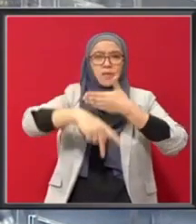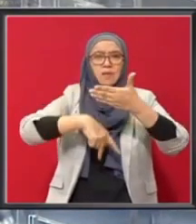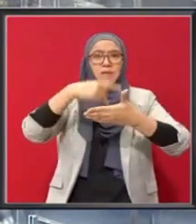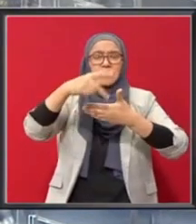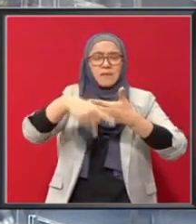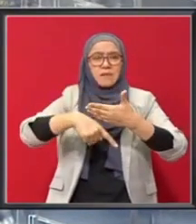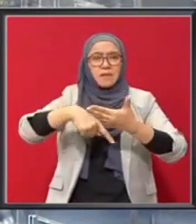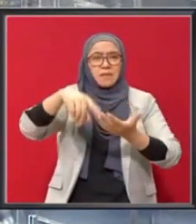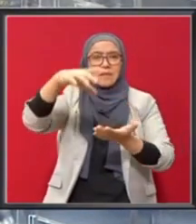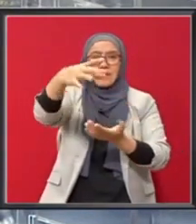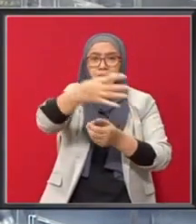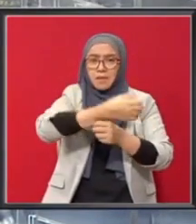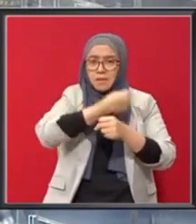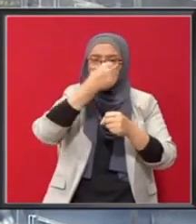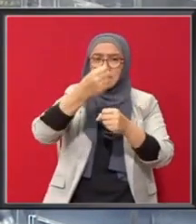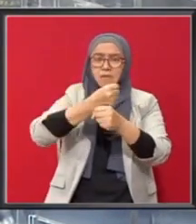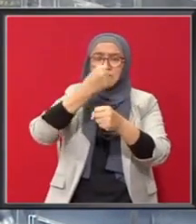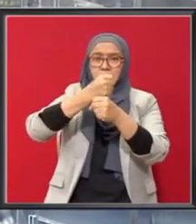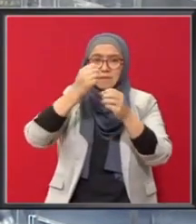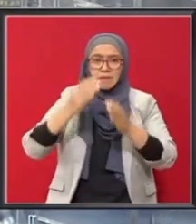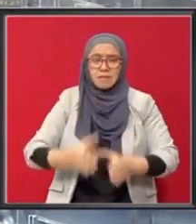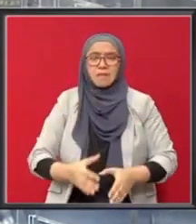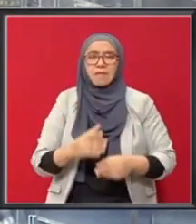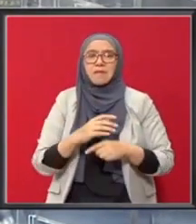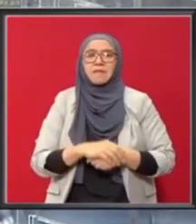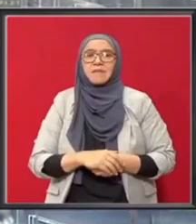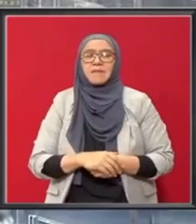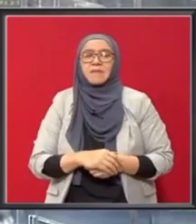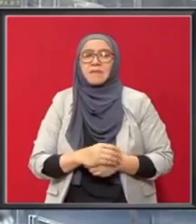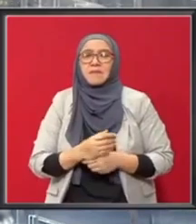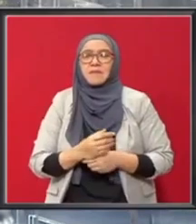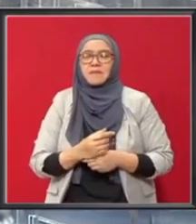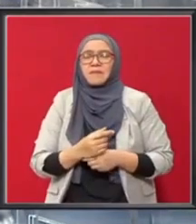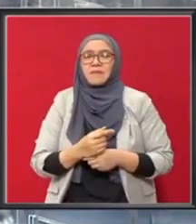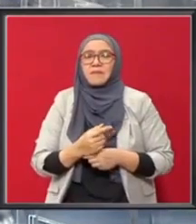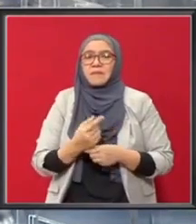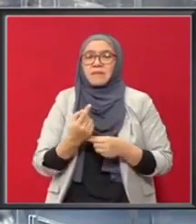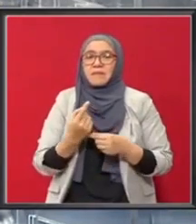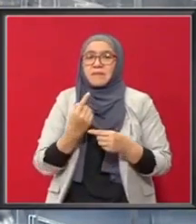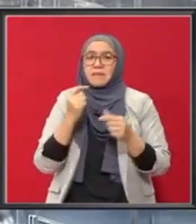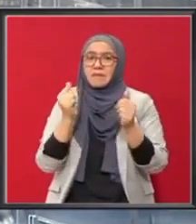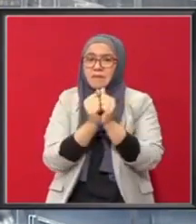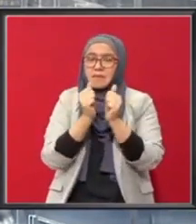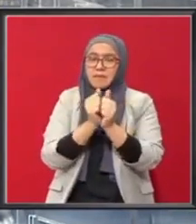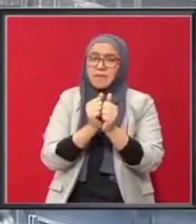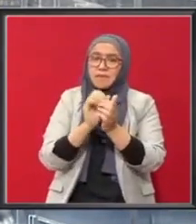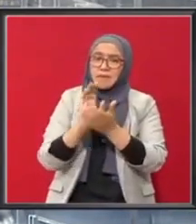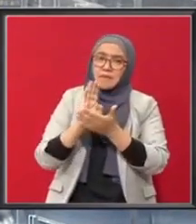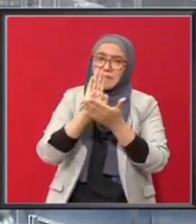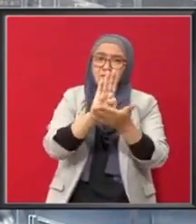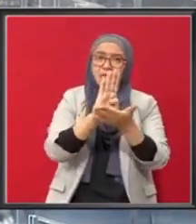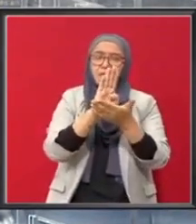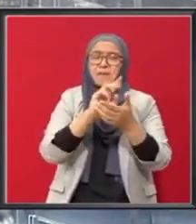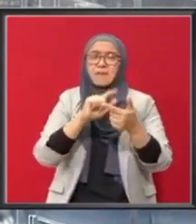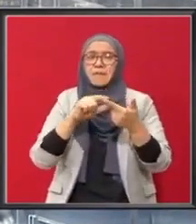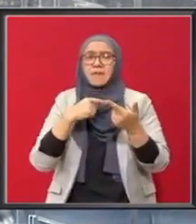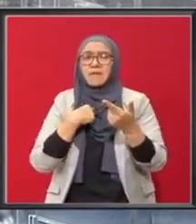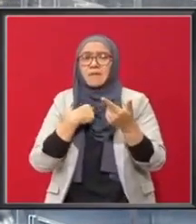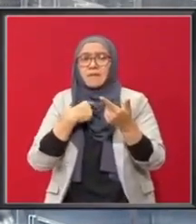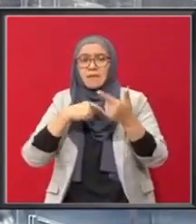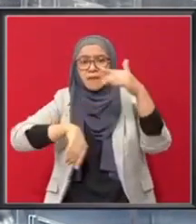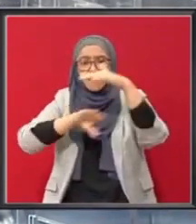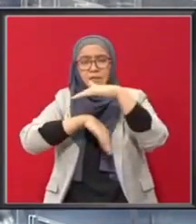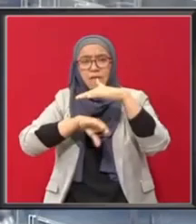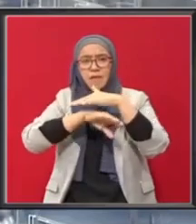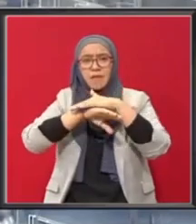pengambilan pekerja yaitu program fairing isentif program Neng dengan bantuan mobility dan program latihan di